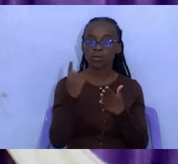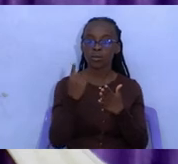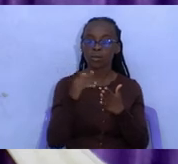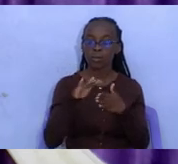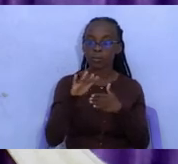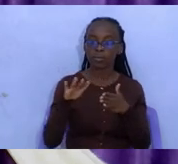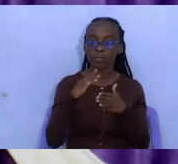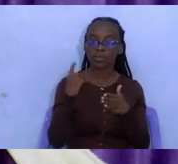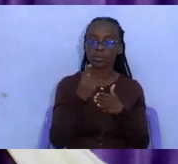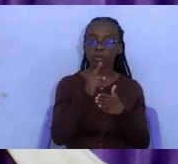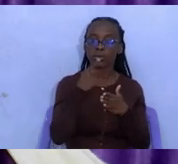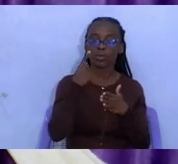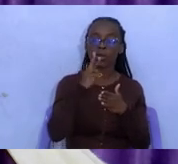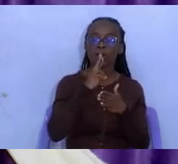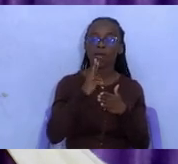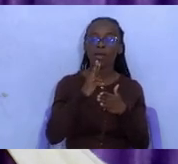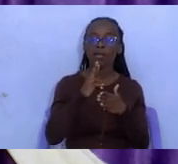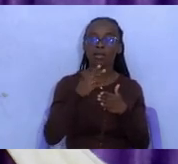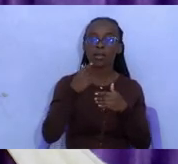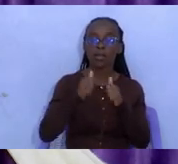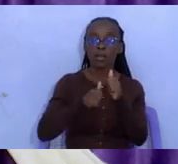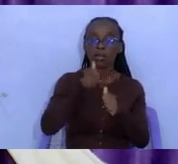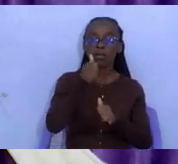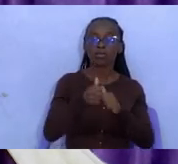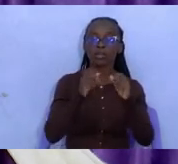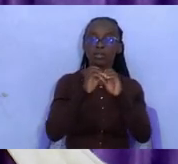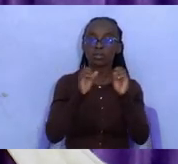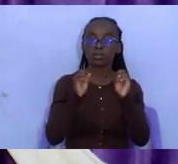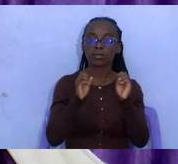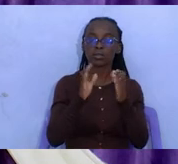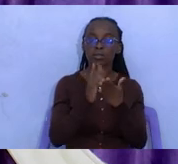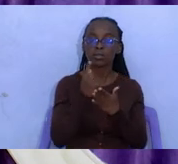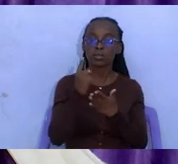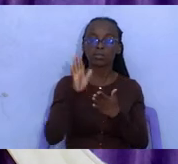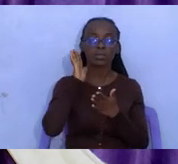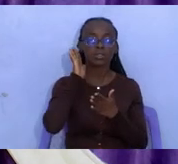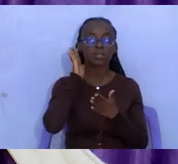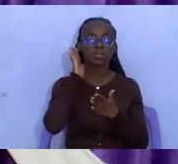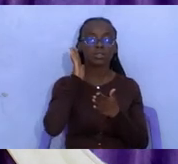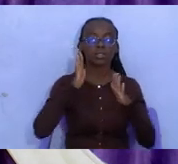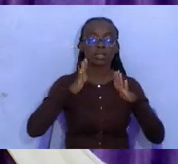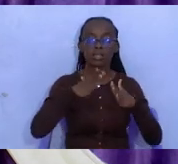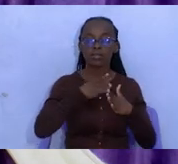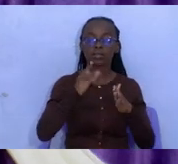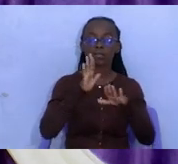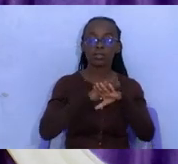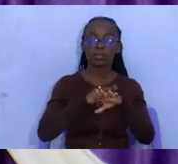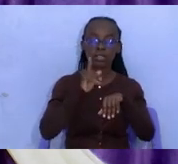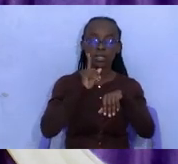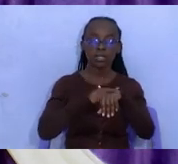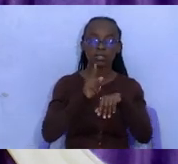safari, lakini ni mbele tu kidogo. Yaani mtu anasikia vizuri vile